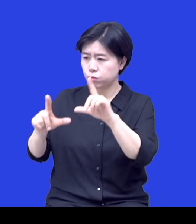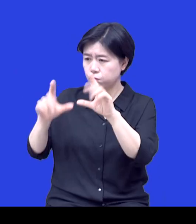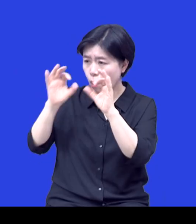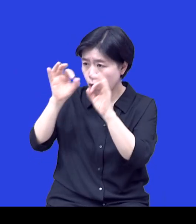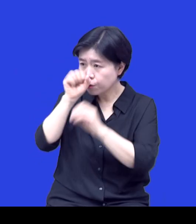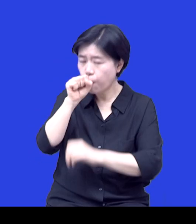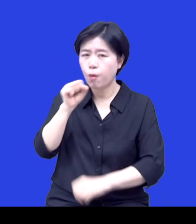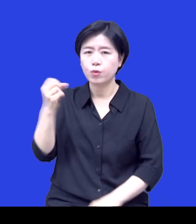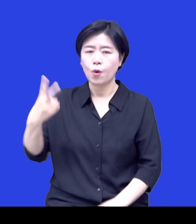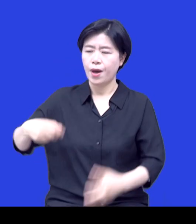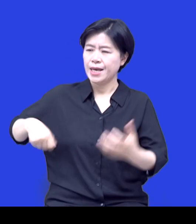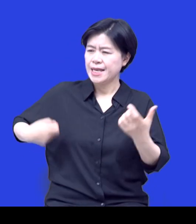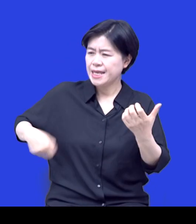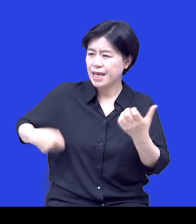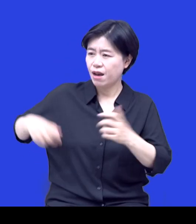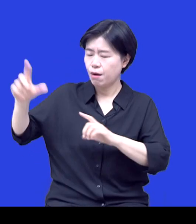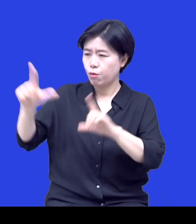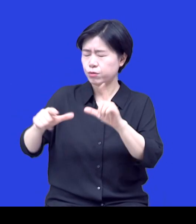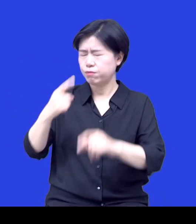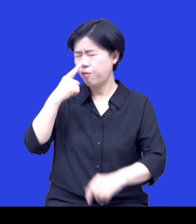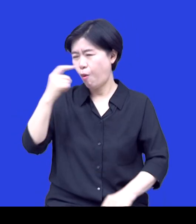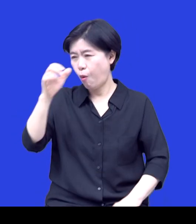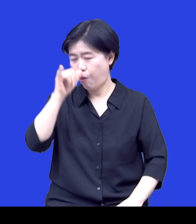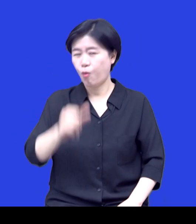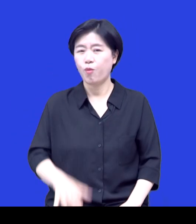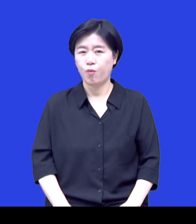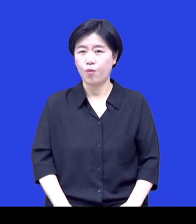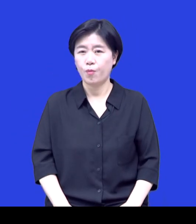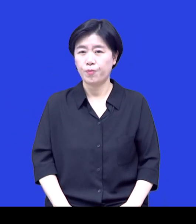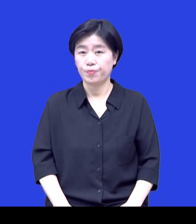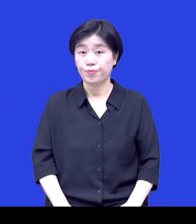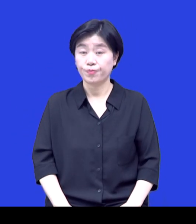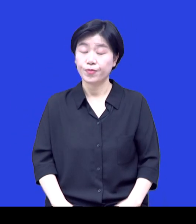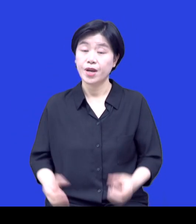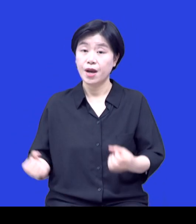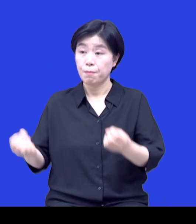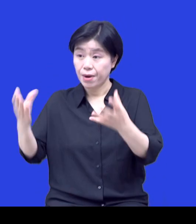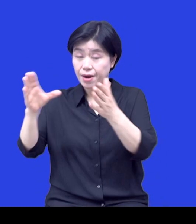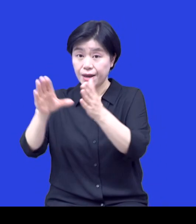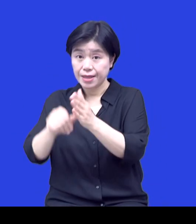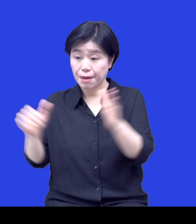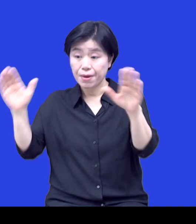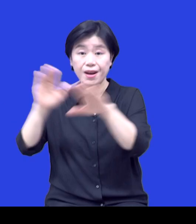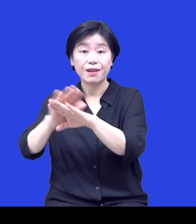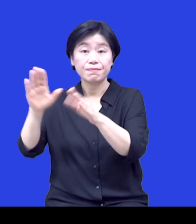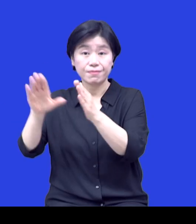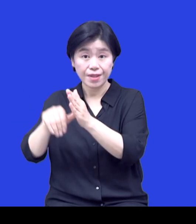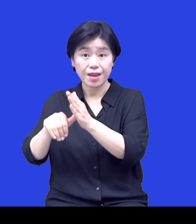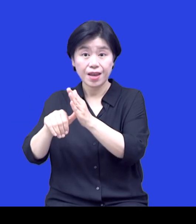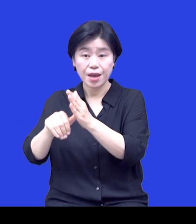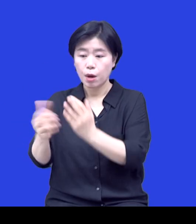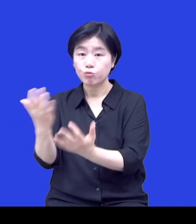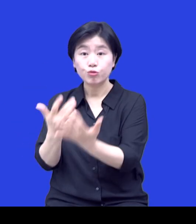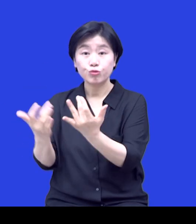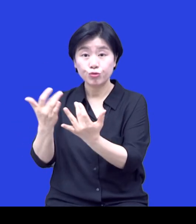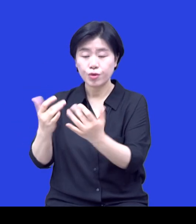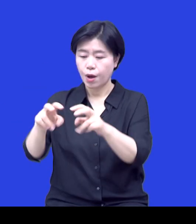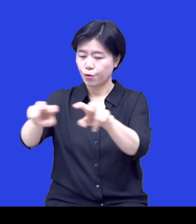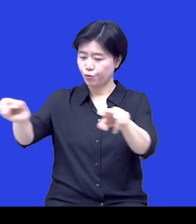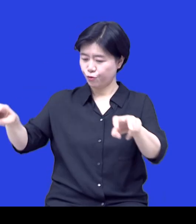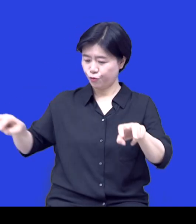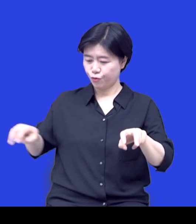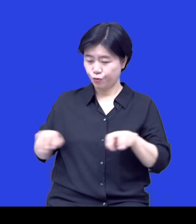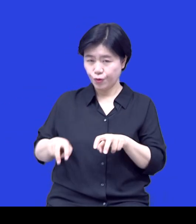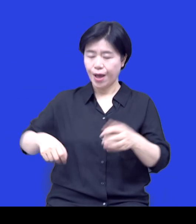밤 캠프파이어 하는데 예. 그 물가로 나오라 You said you'd come to share all my sorrow